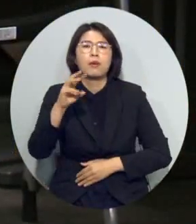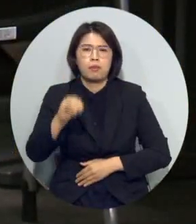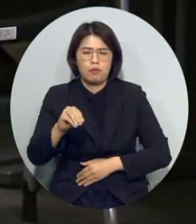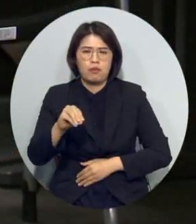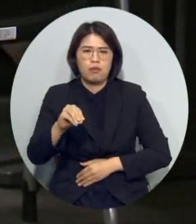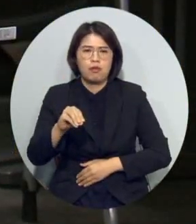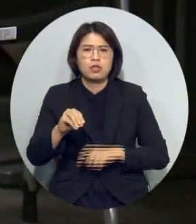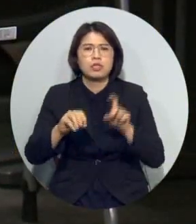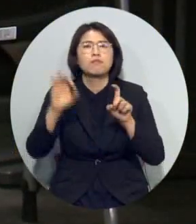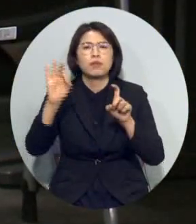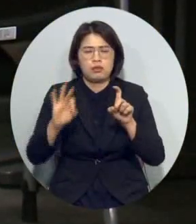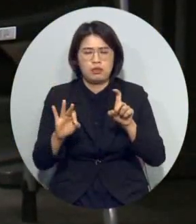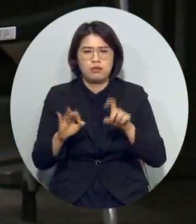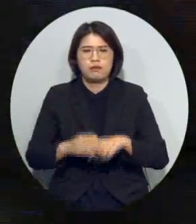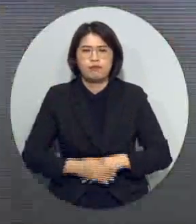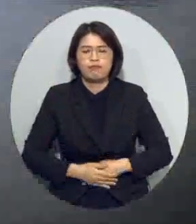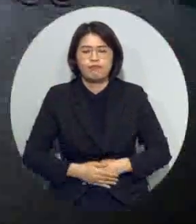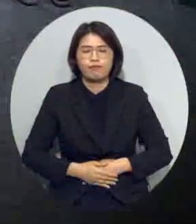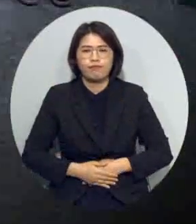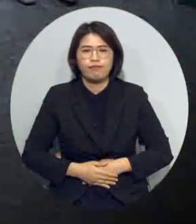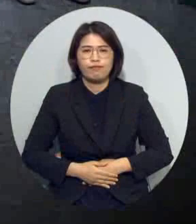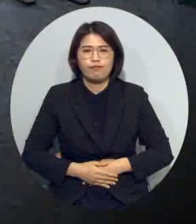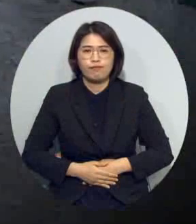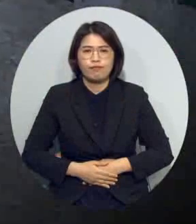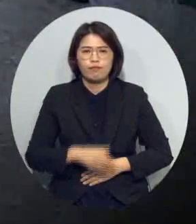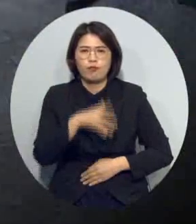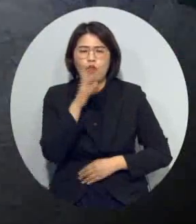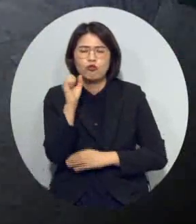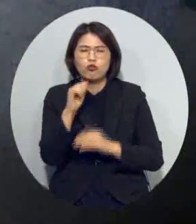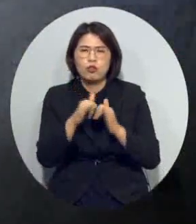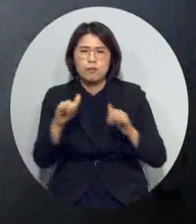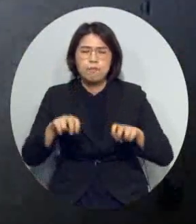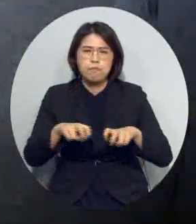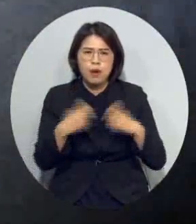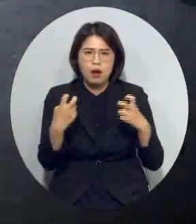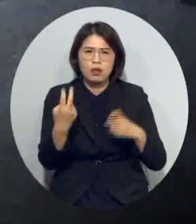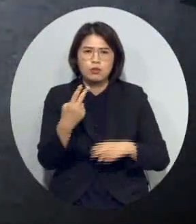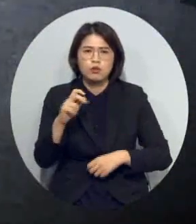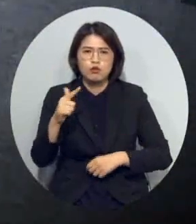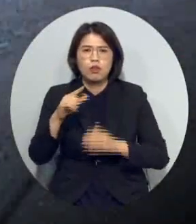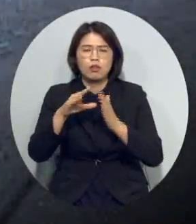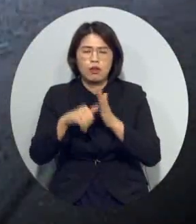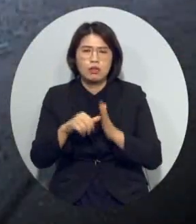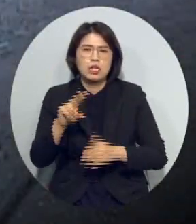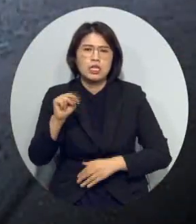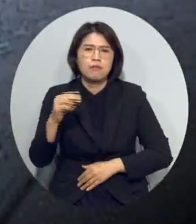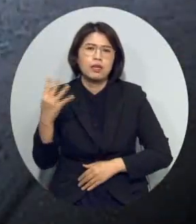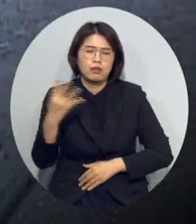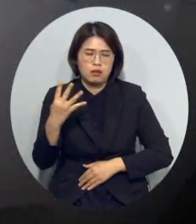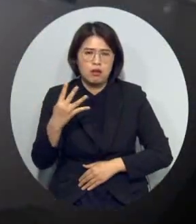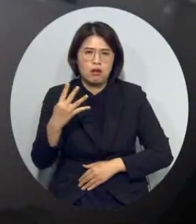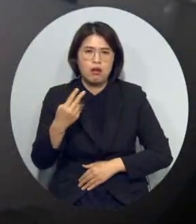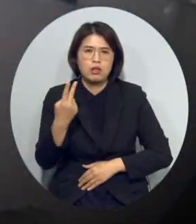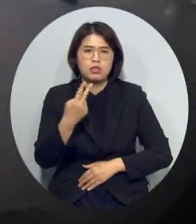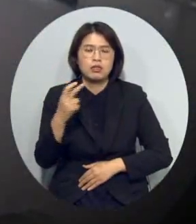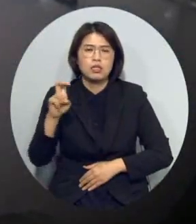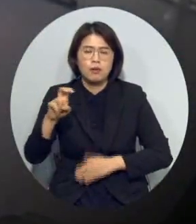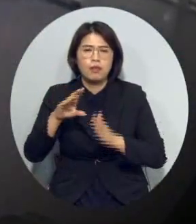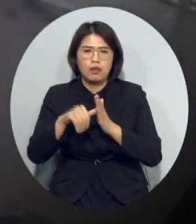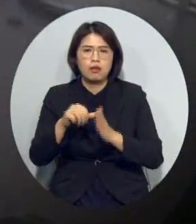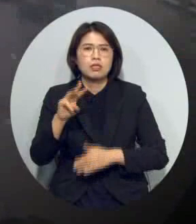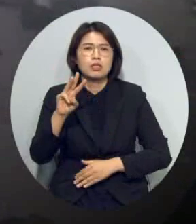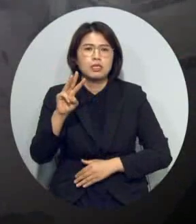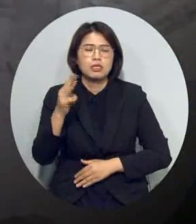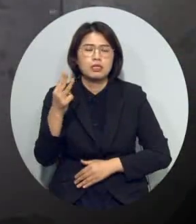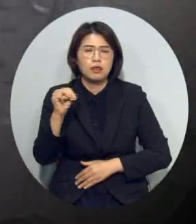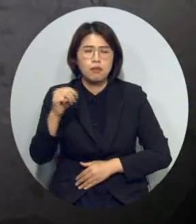명으로 10%까지 늘었습니다. 고령 운전자 교통사고도 2016년 2만 4천 건에서 2020년 3만